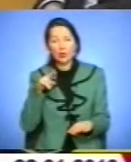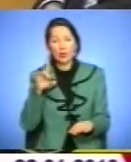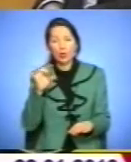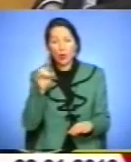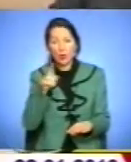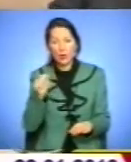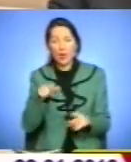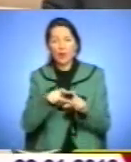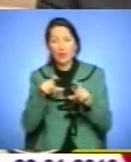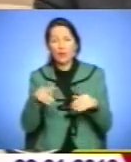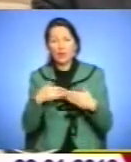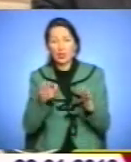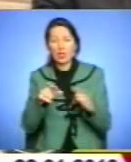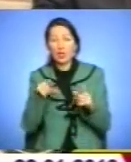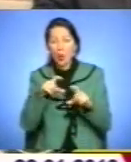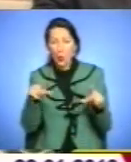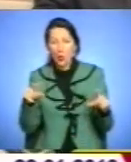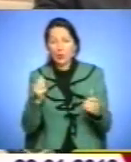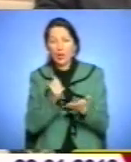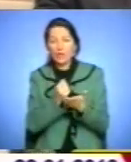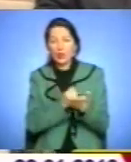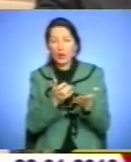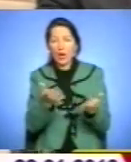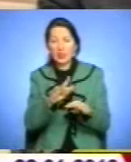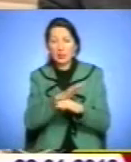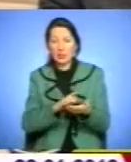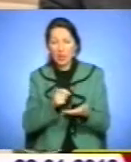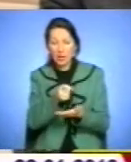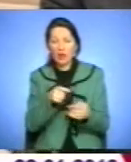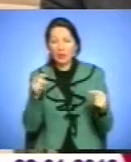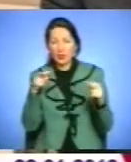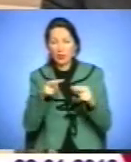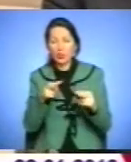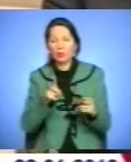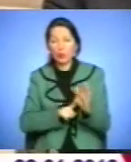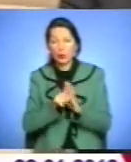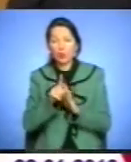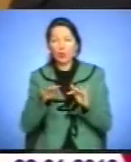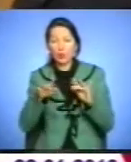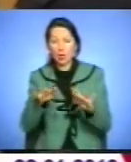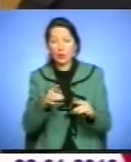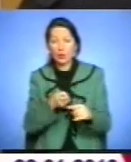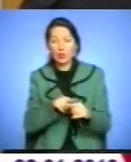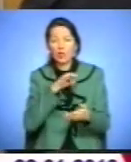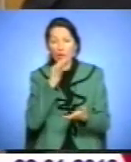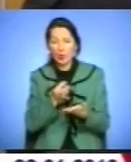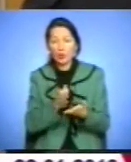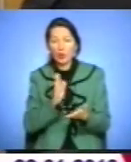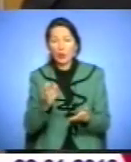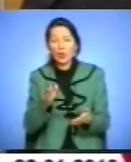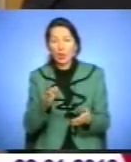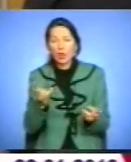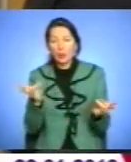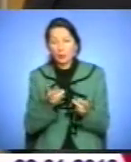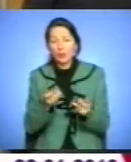прийому візових заяв свідчить про вдалий початок діяльності. І цей досвід стане у нагоді при створенні таких пунктів в Україні та